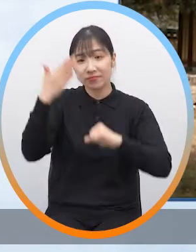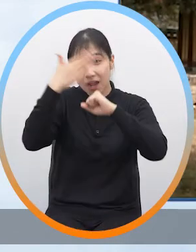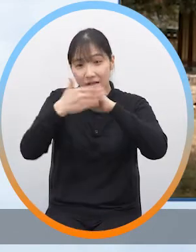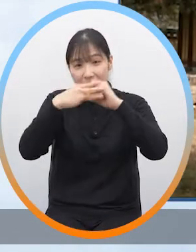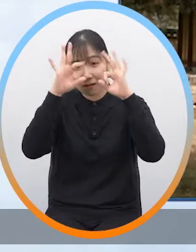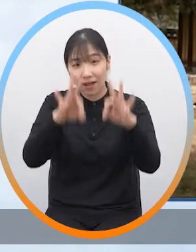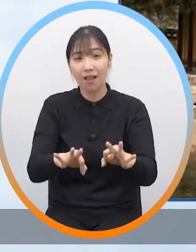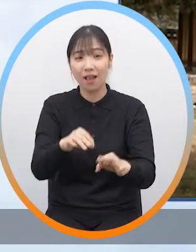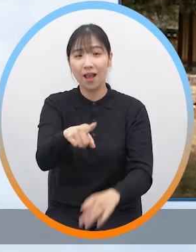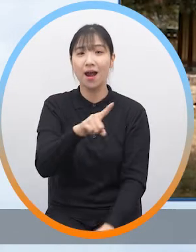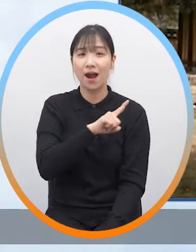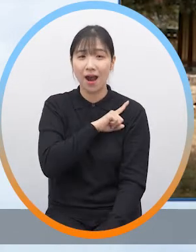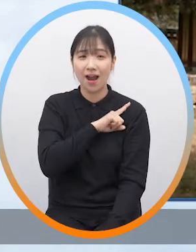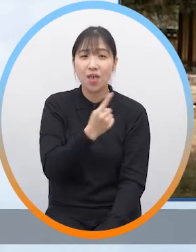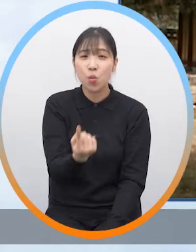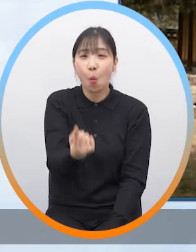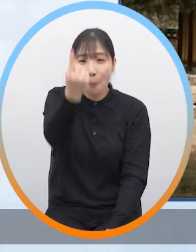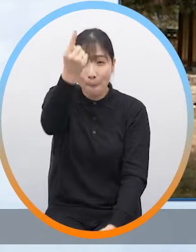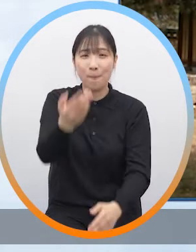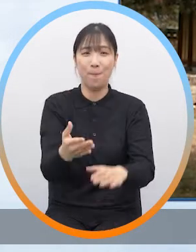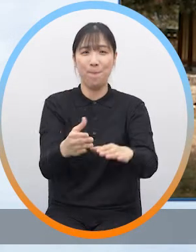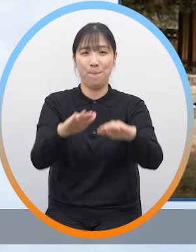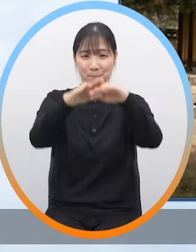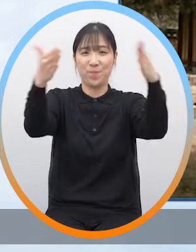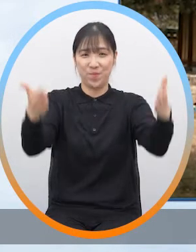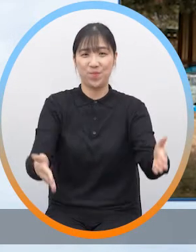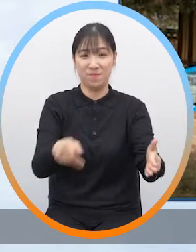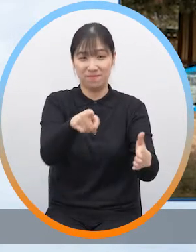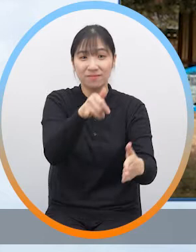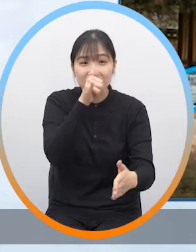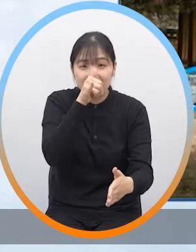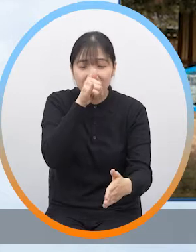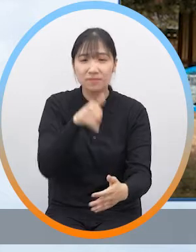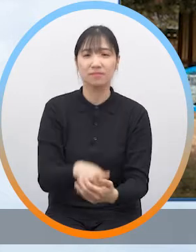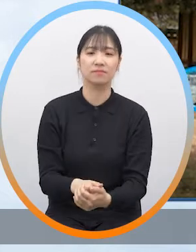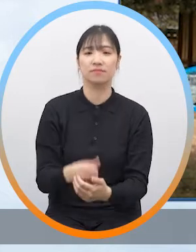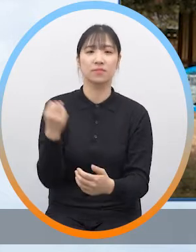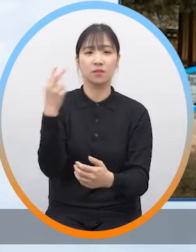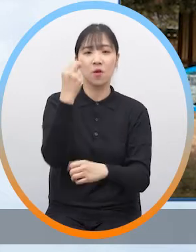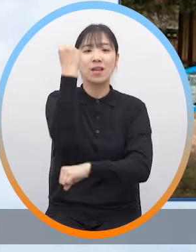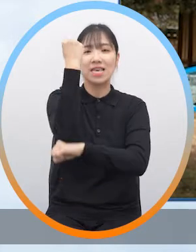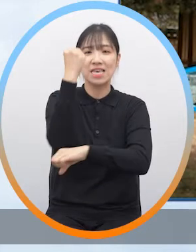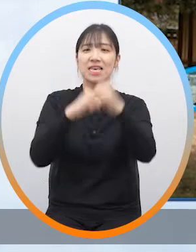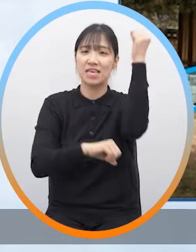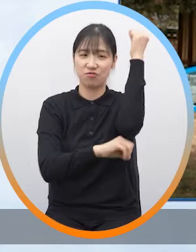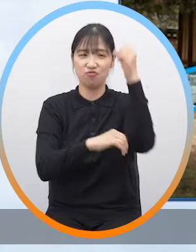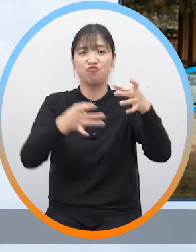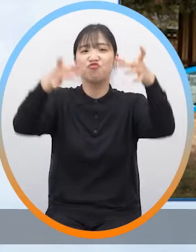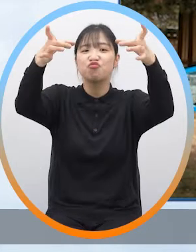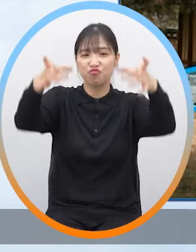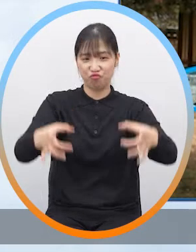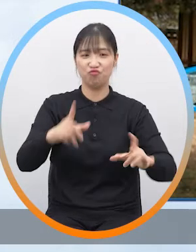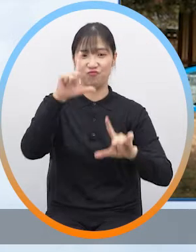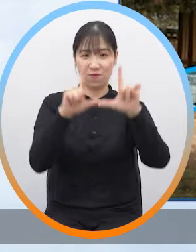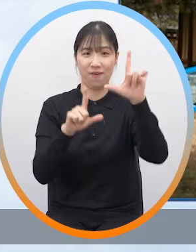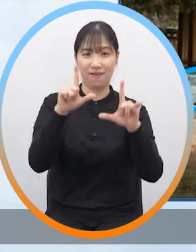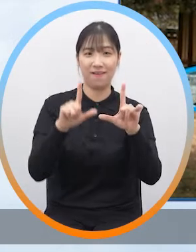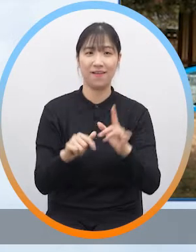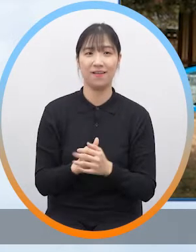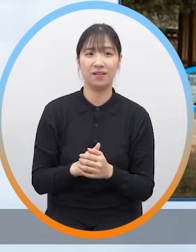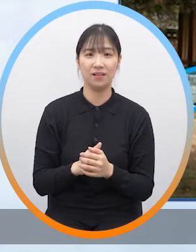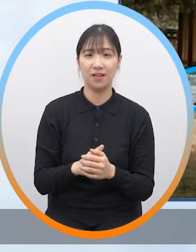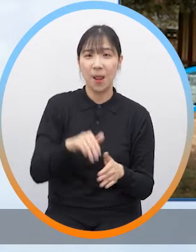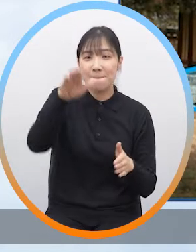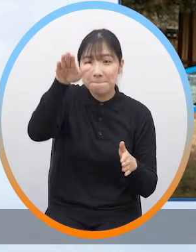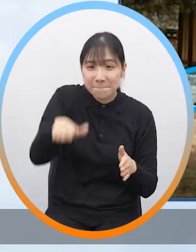보시면 사진의 가운데에 있는 건물이 대성전입니다. 높죠? 그리고 사진을 보시면 기둥이 둥근 걸 확인하실 수 있습니다.